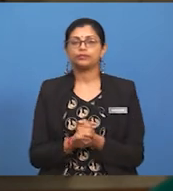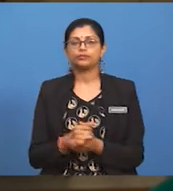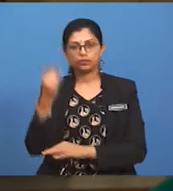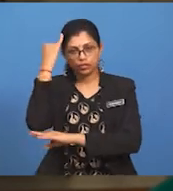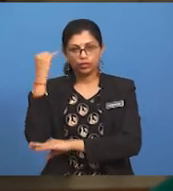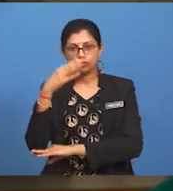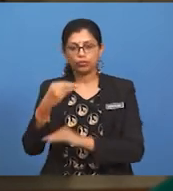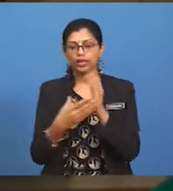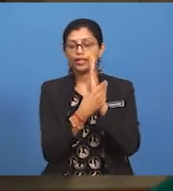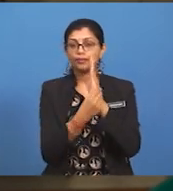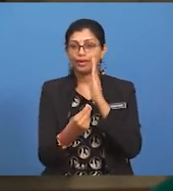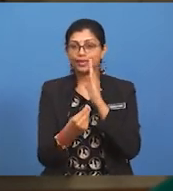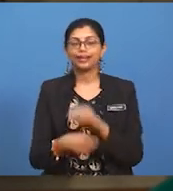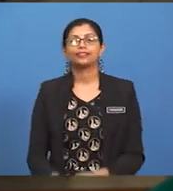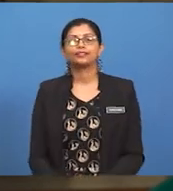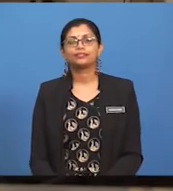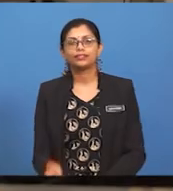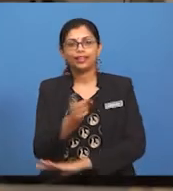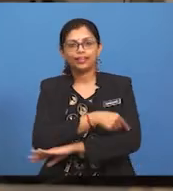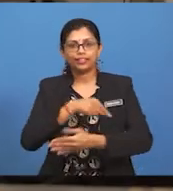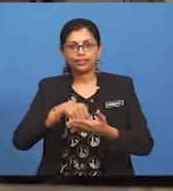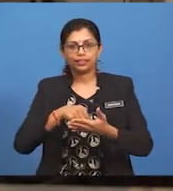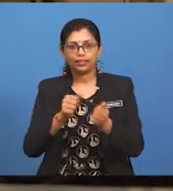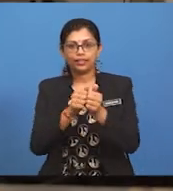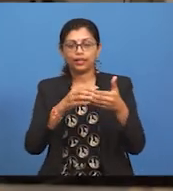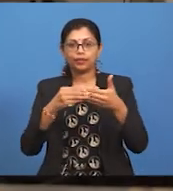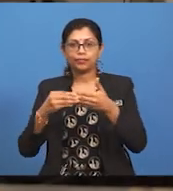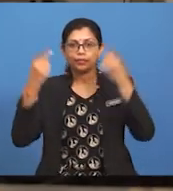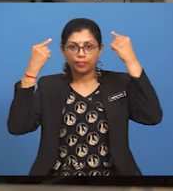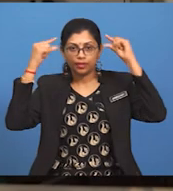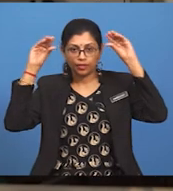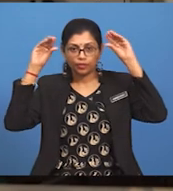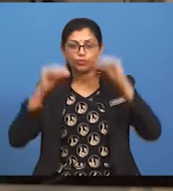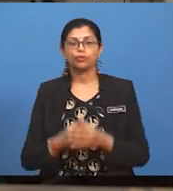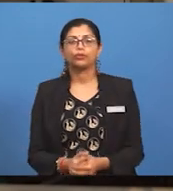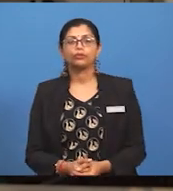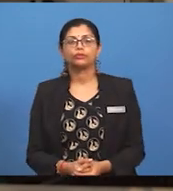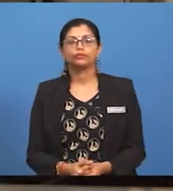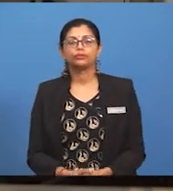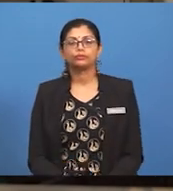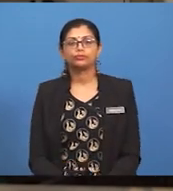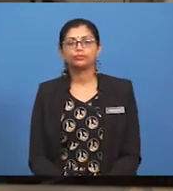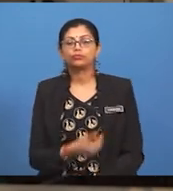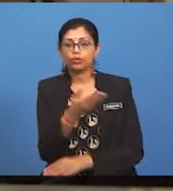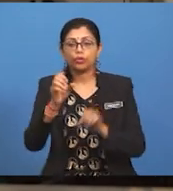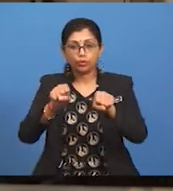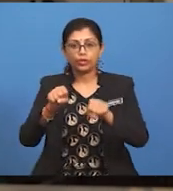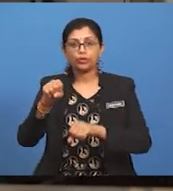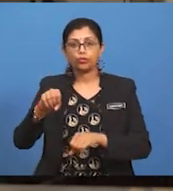dan kemahiran sepanjang kelas hari ini dengan bimbingan guru dalam kelas amali di sekolah